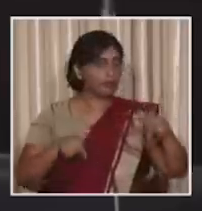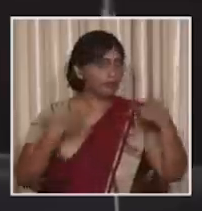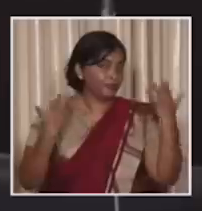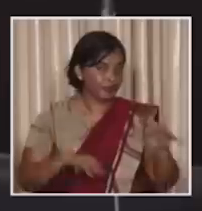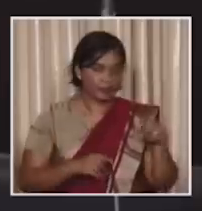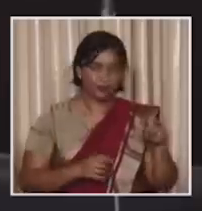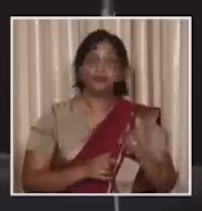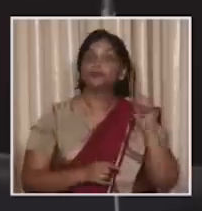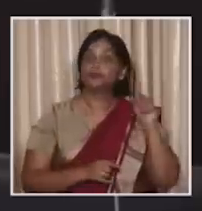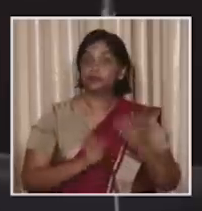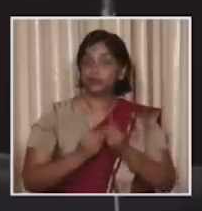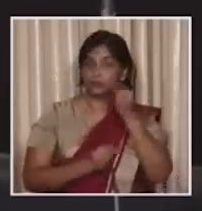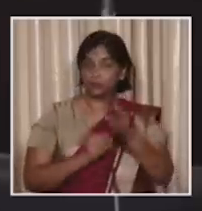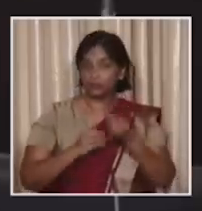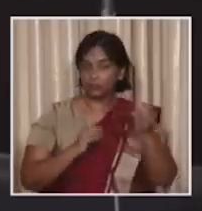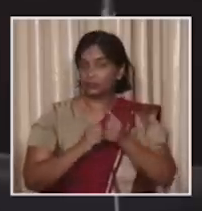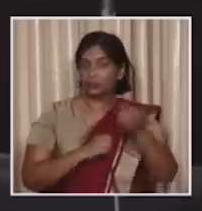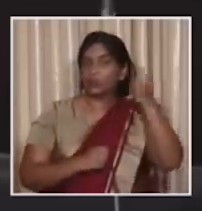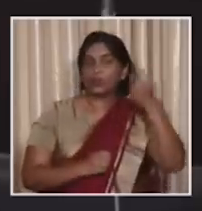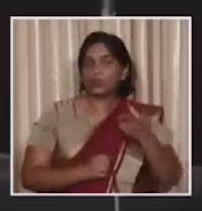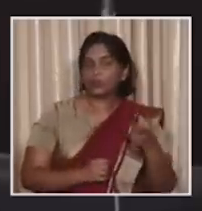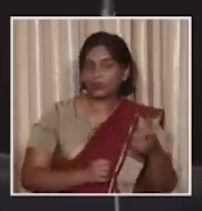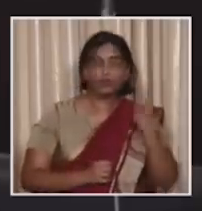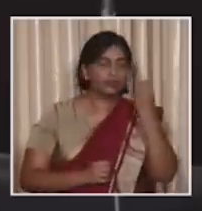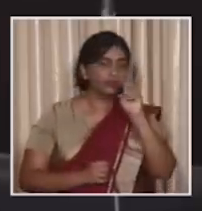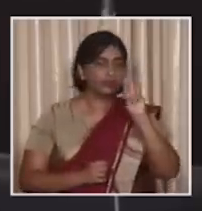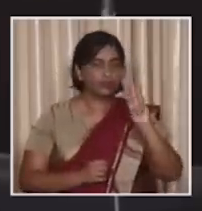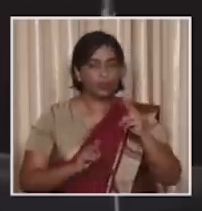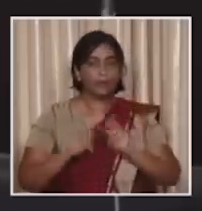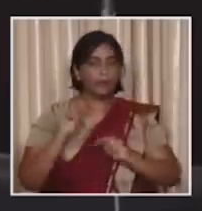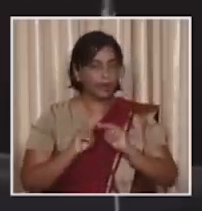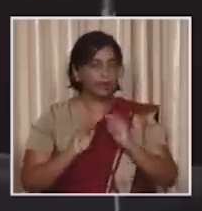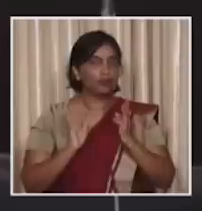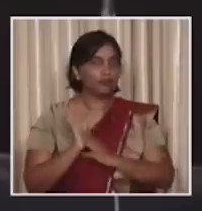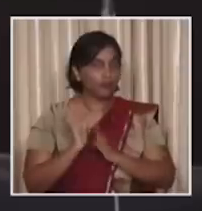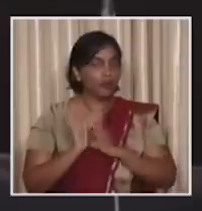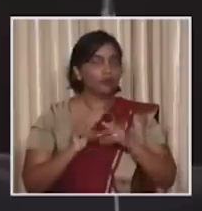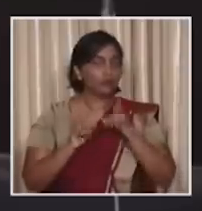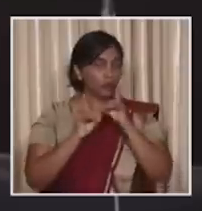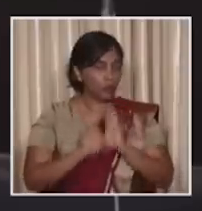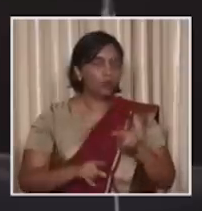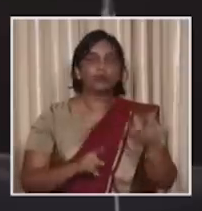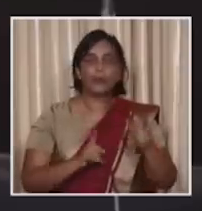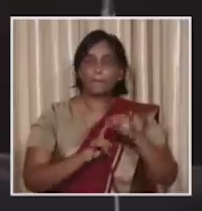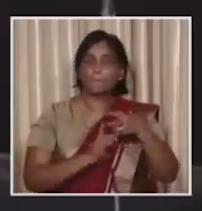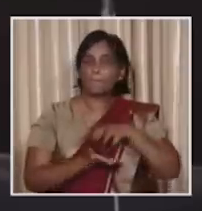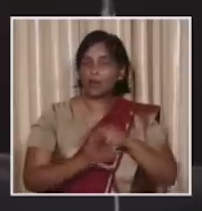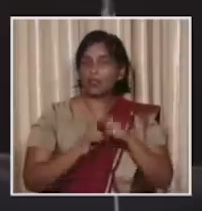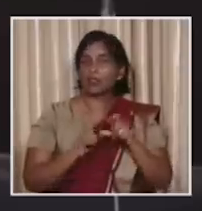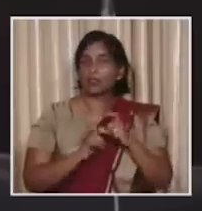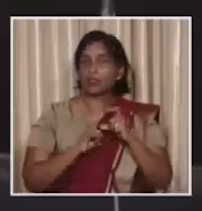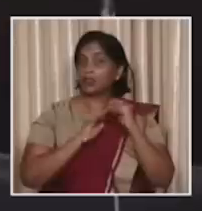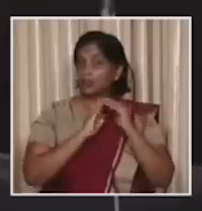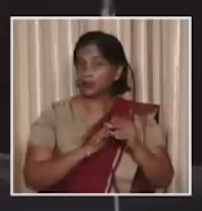තිනෝ. ඒවා ලබා දීමට පියවර ගන්නේ කවදාද? 2023 පෙබරවාරි සහ මාර්තු මාසවලට අදාළව පළාත් අධ්‍යාපන